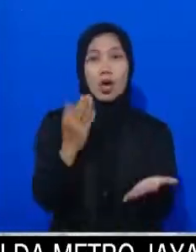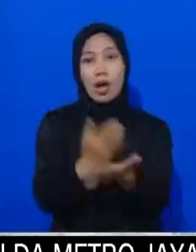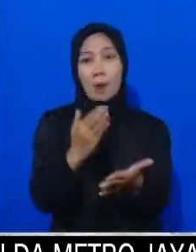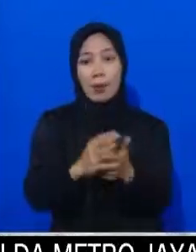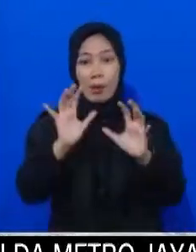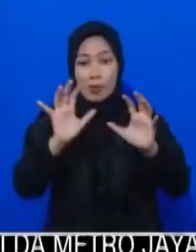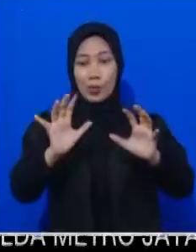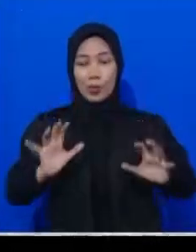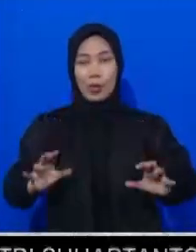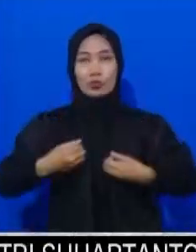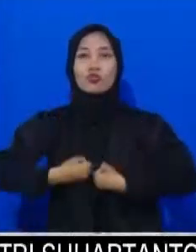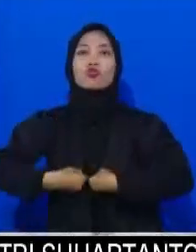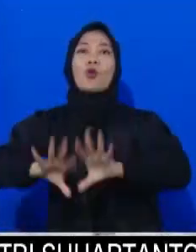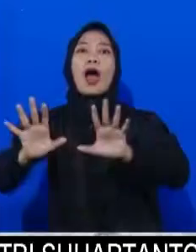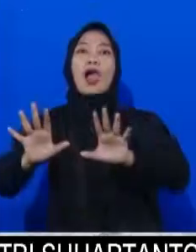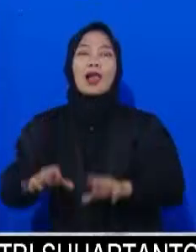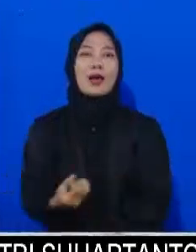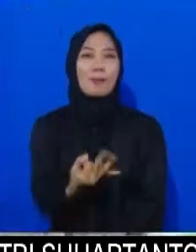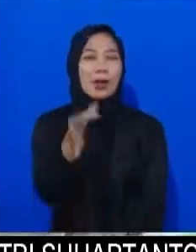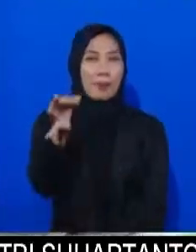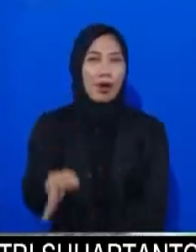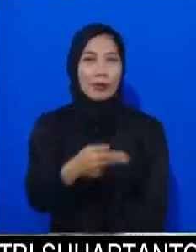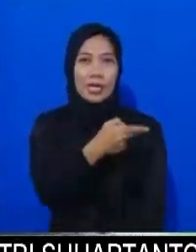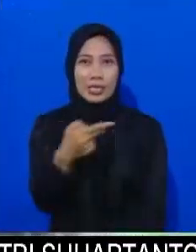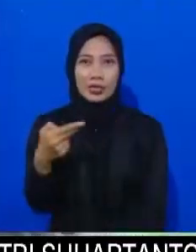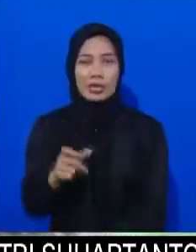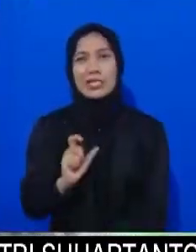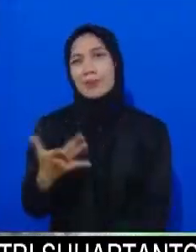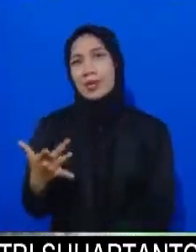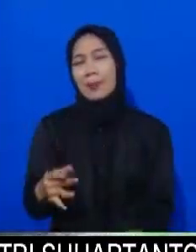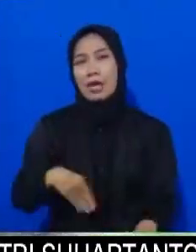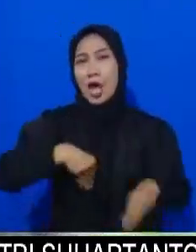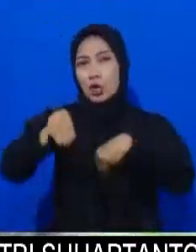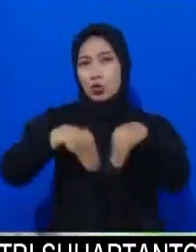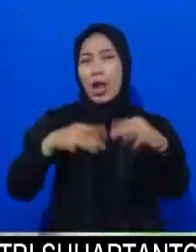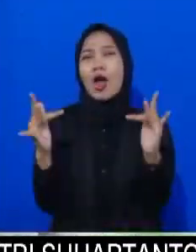Bengal dan memasarkannya ke sejumlah kota di Indonesia melalui media sosial.